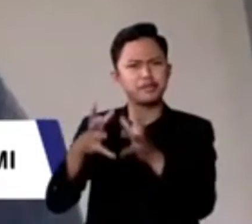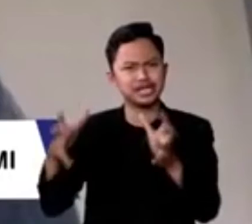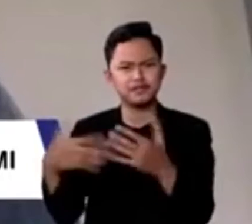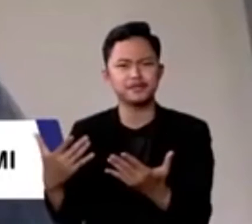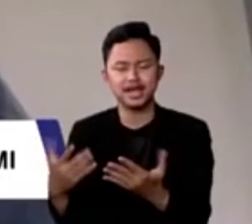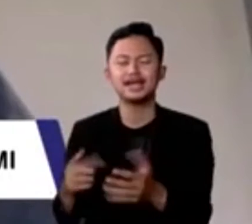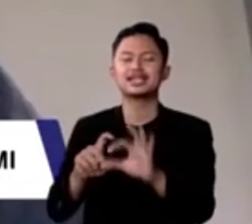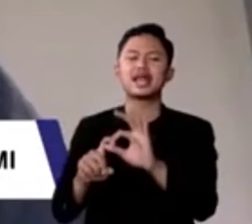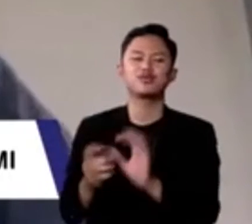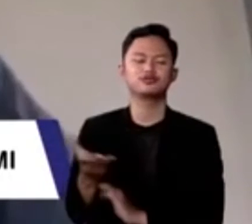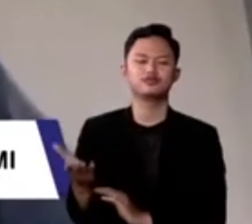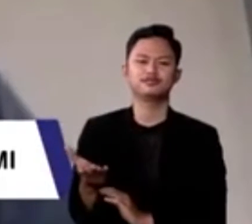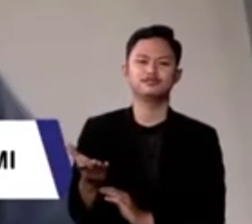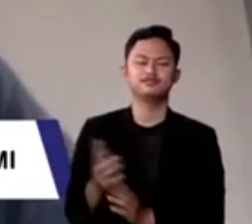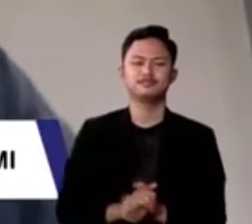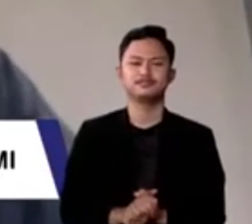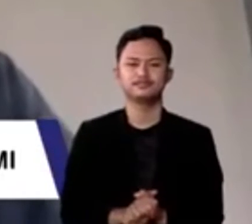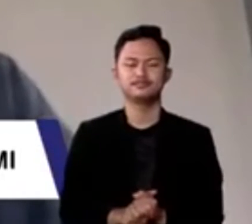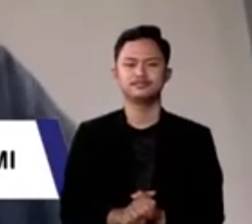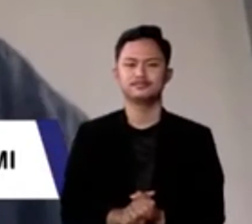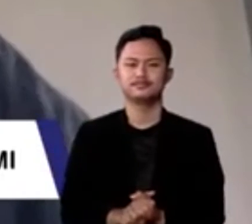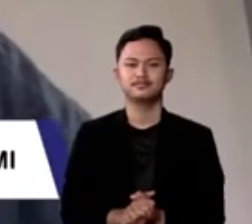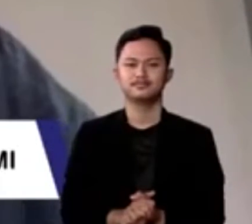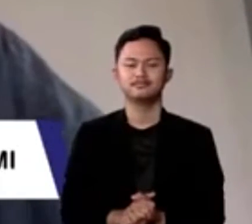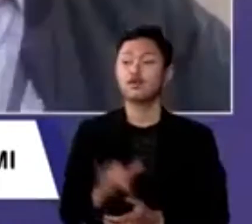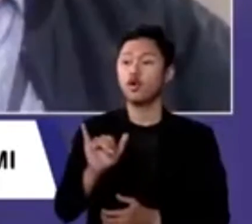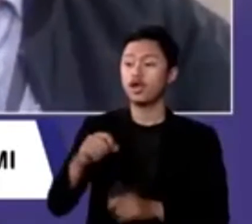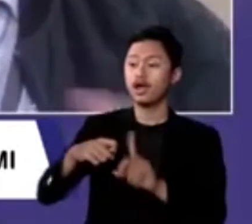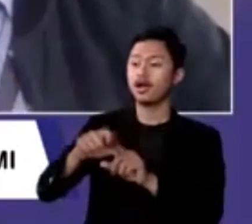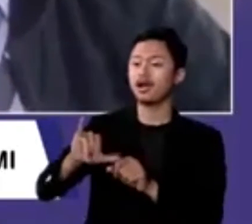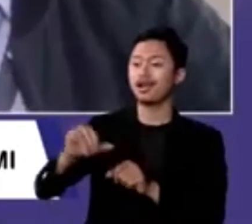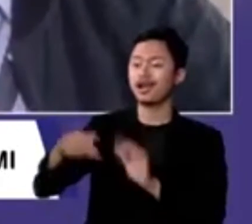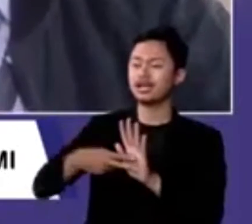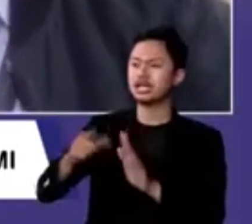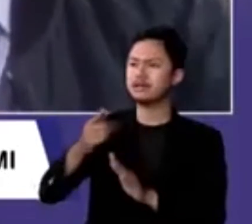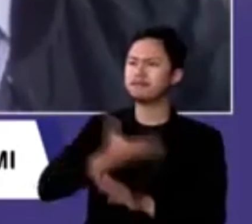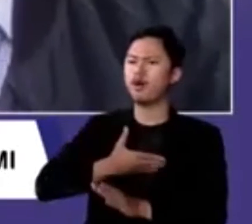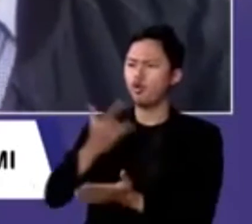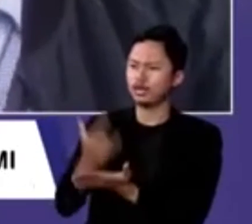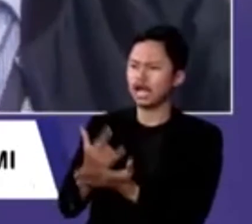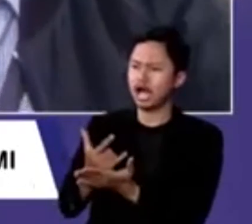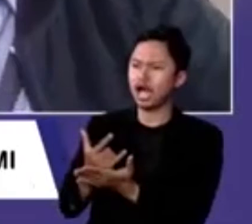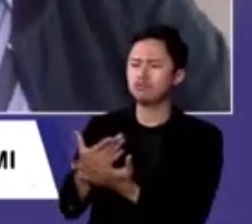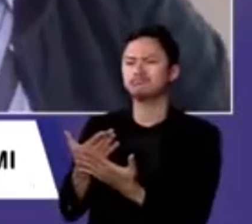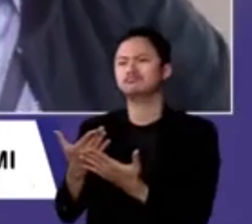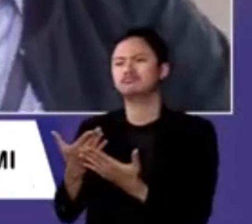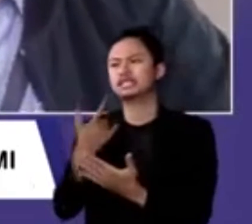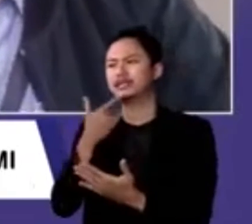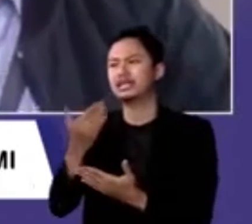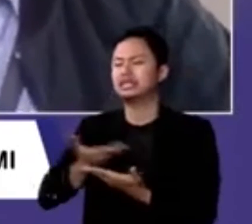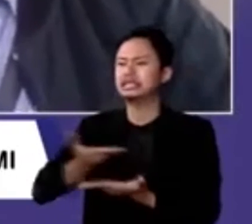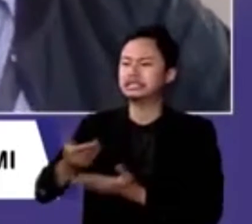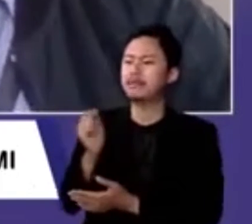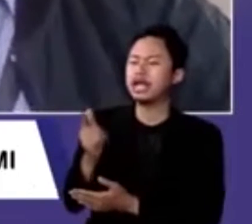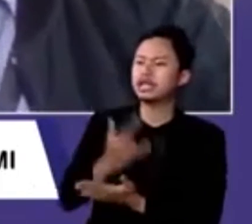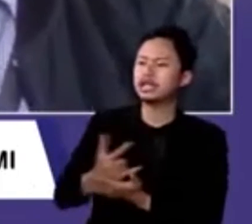dan tergantung industri mereka itu sih kalau yang sekarang kita untuk membuat klien-klien nih Royal gitu ya setia sama jasa